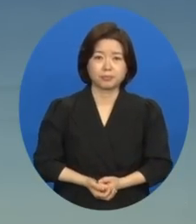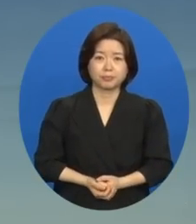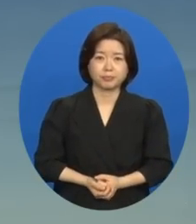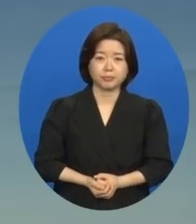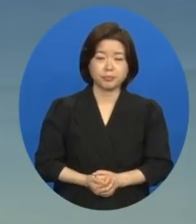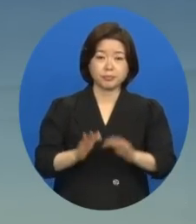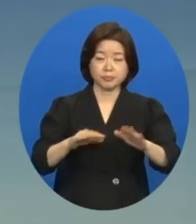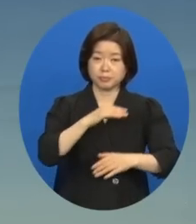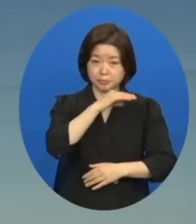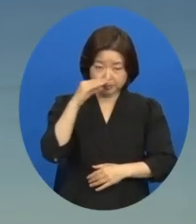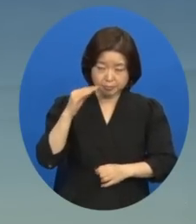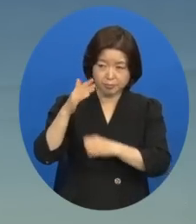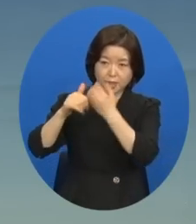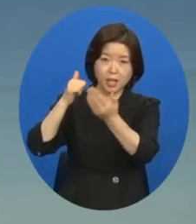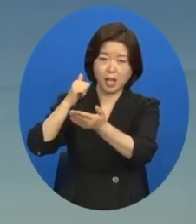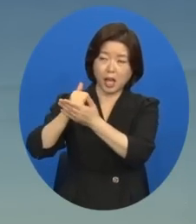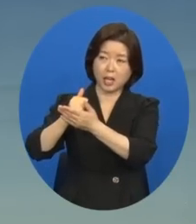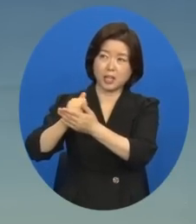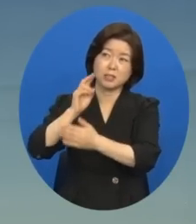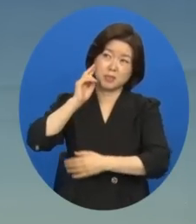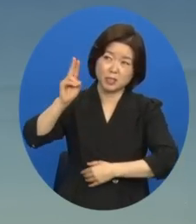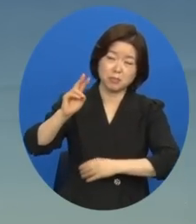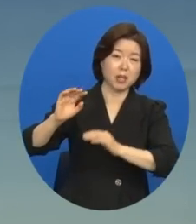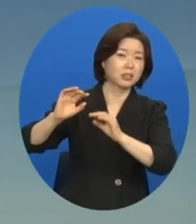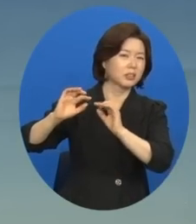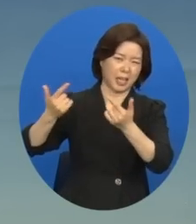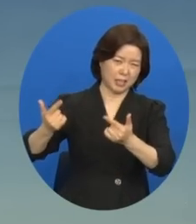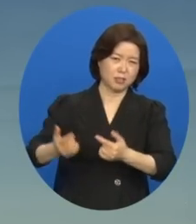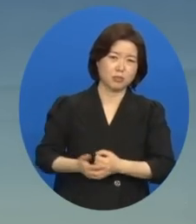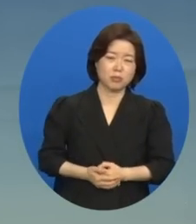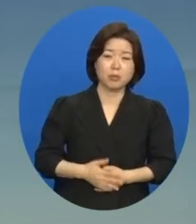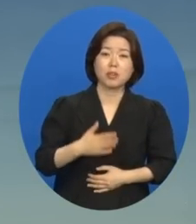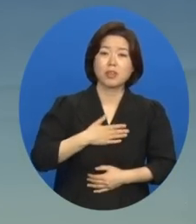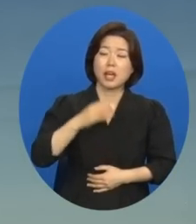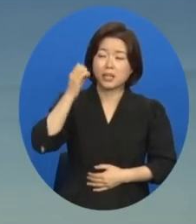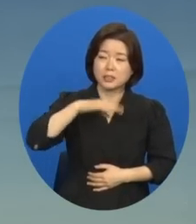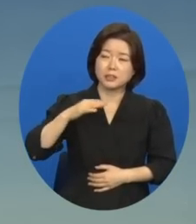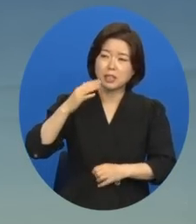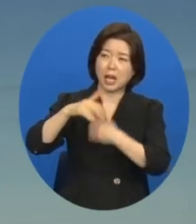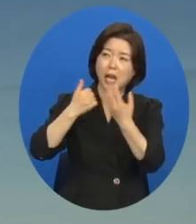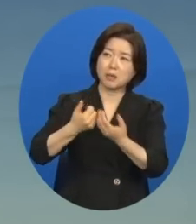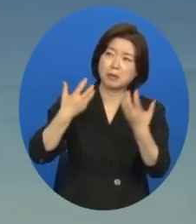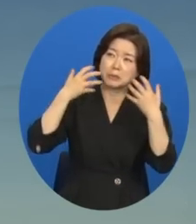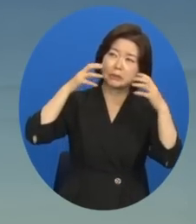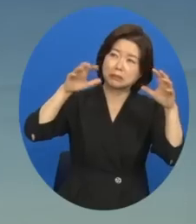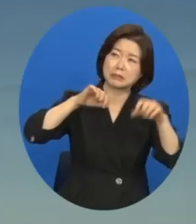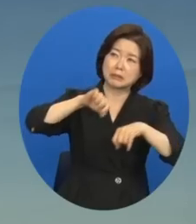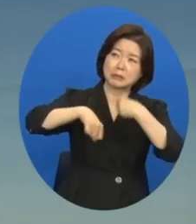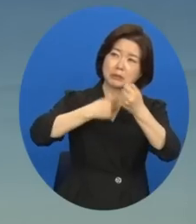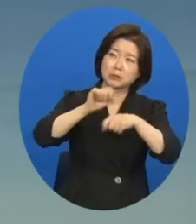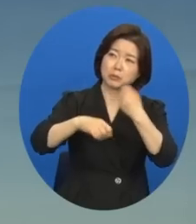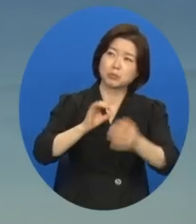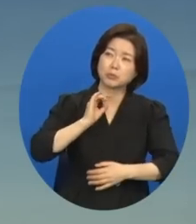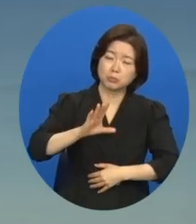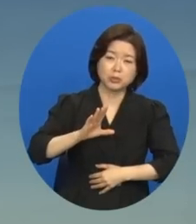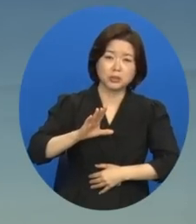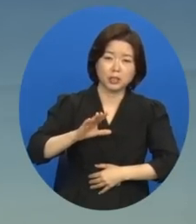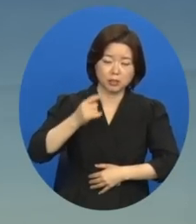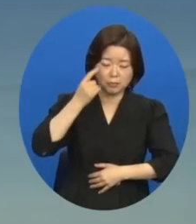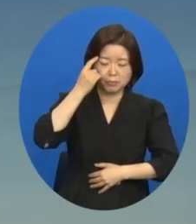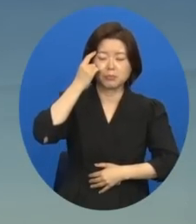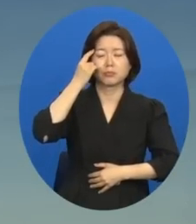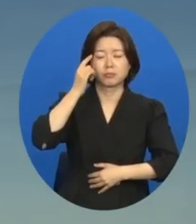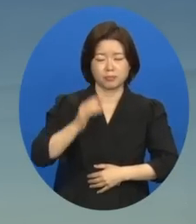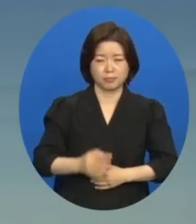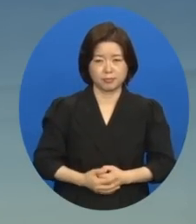제가 옳고 하나님이 좀 너무한 게 아니고 저는 그저 하나님 앞에 으르렁거리는 짐승에 불과하다는 것을 깨닫게